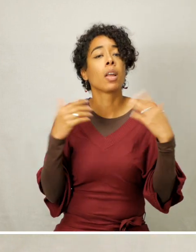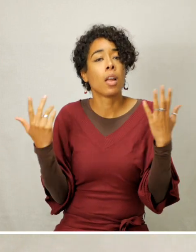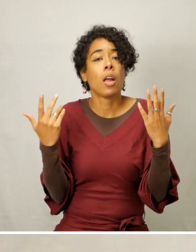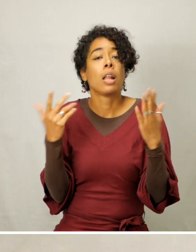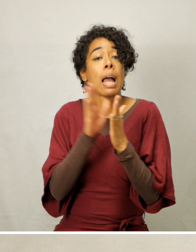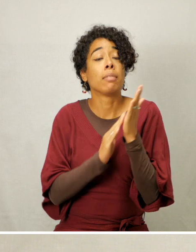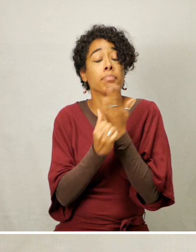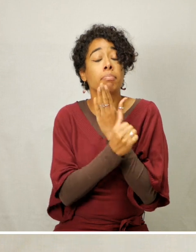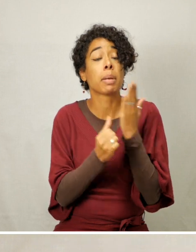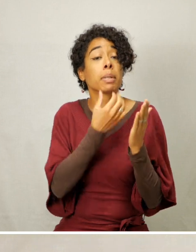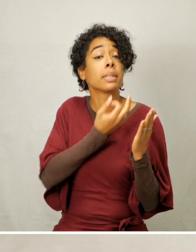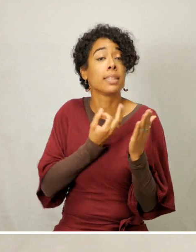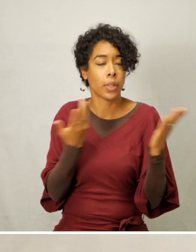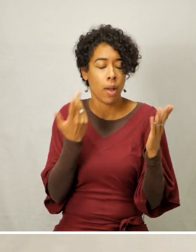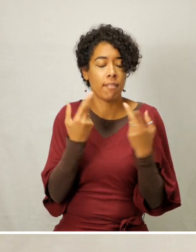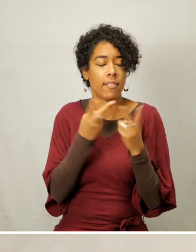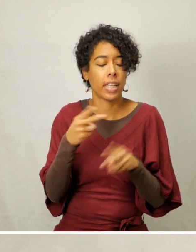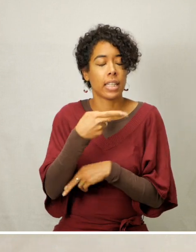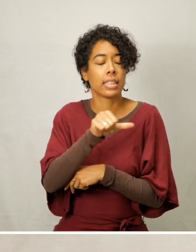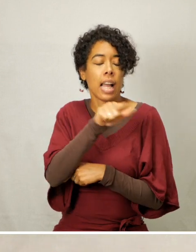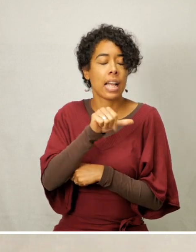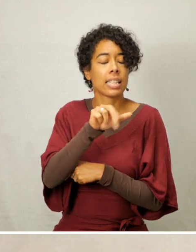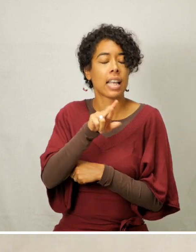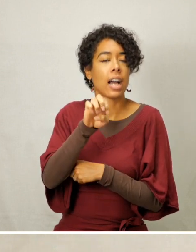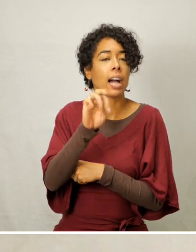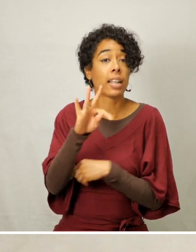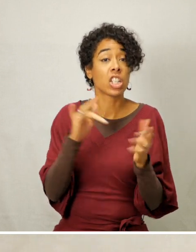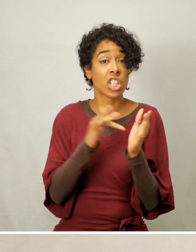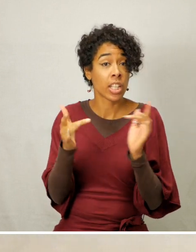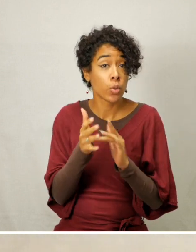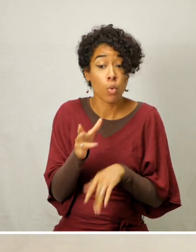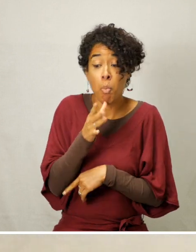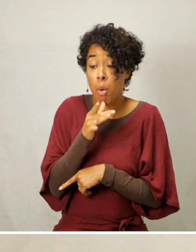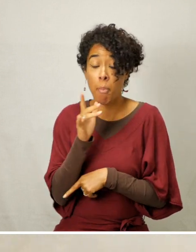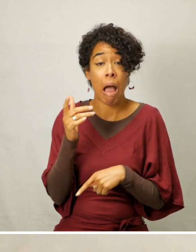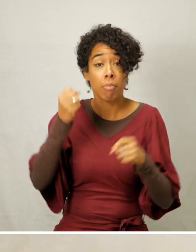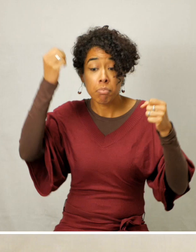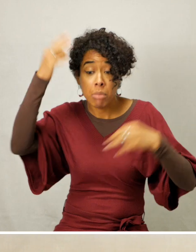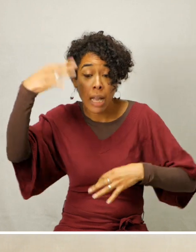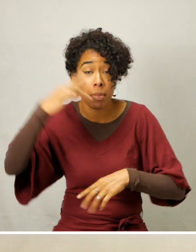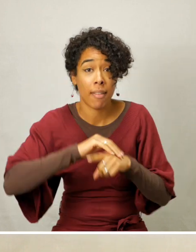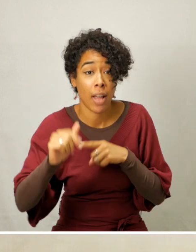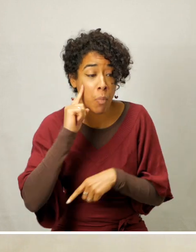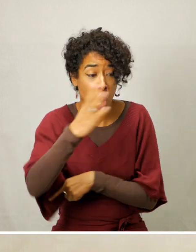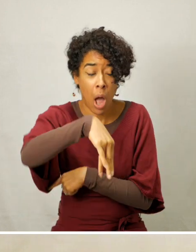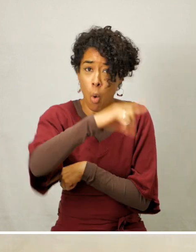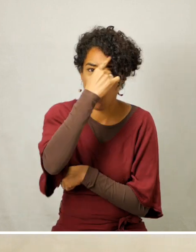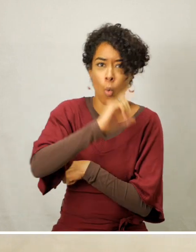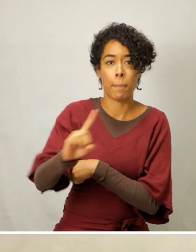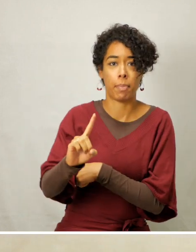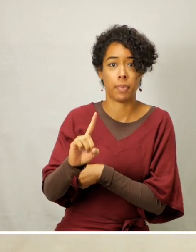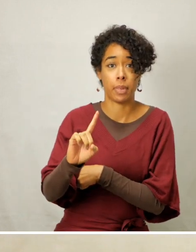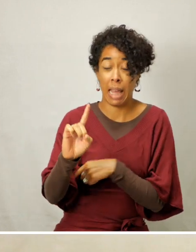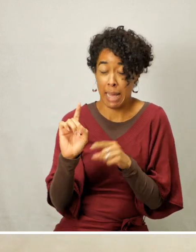beaucoup de miracles dans ce lieu, on parle de Nazareth, à cause de leur incrédulité. C'est le seul endroit dans les Écritures